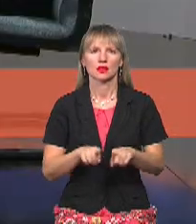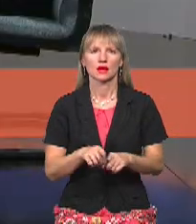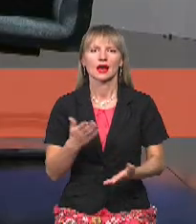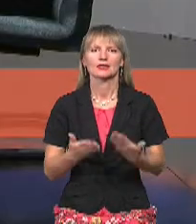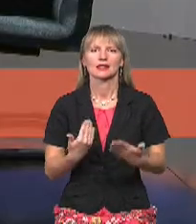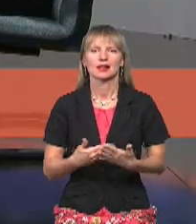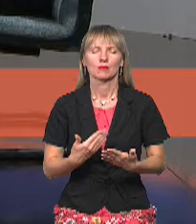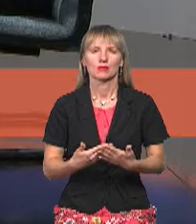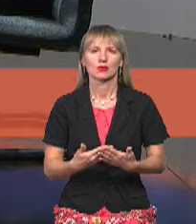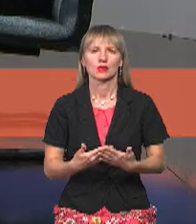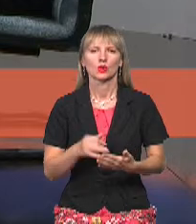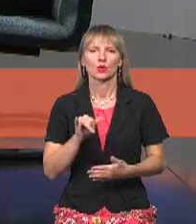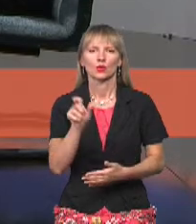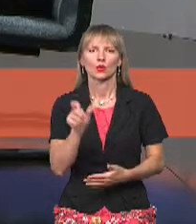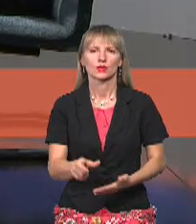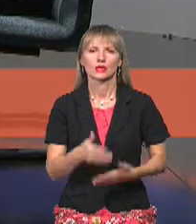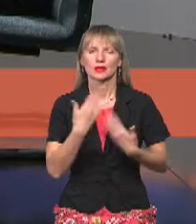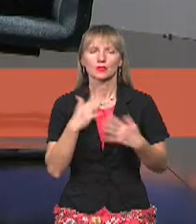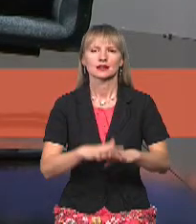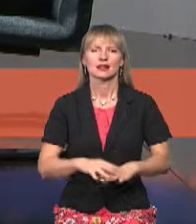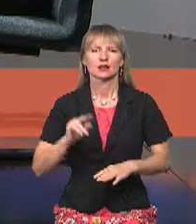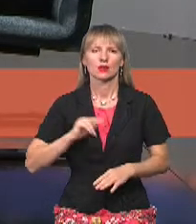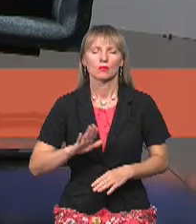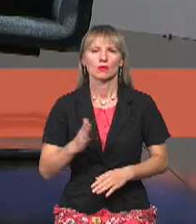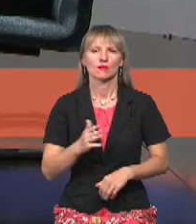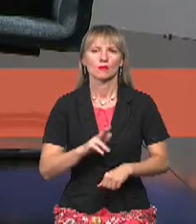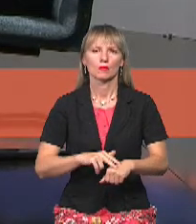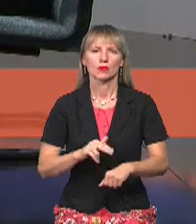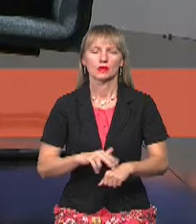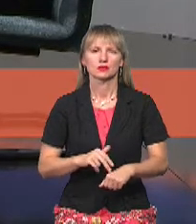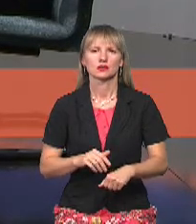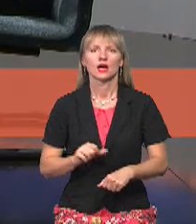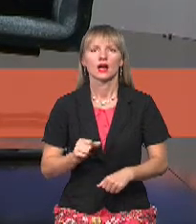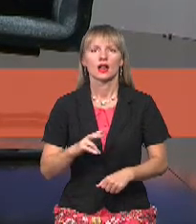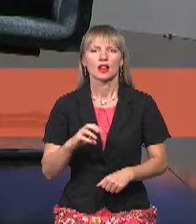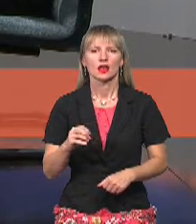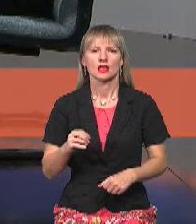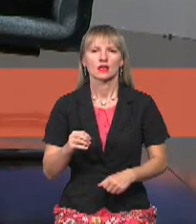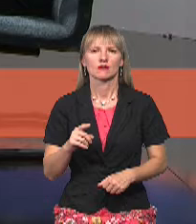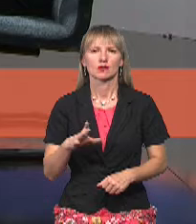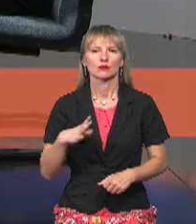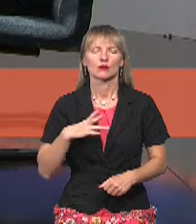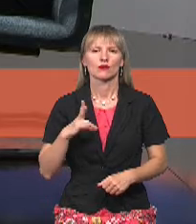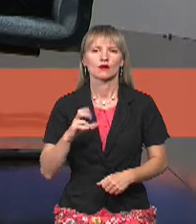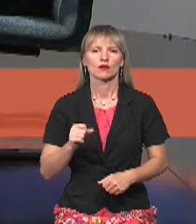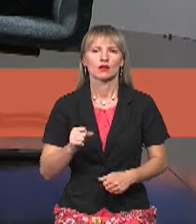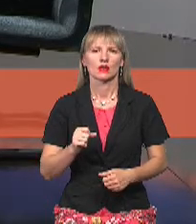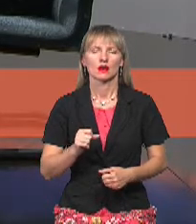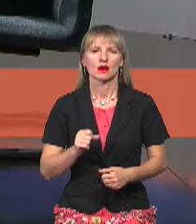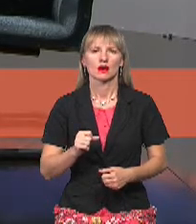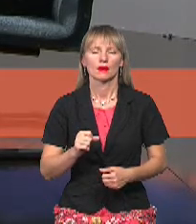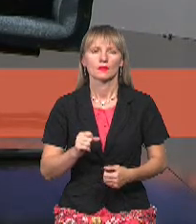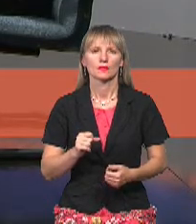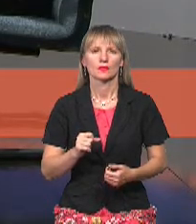якщо, наприклад, у людини немає стажу роботи в органах правопорядку, але, наприклад, там він був на контракті в